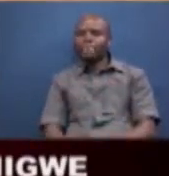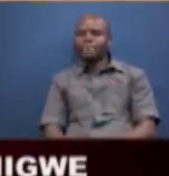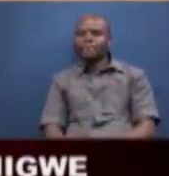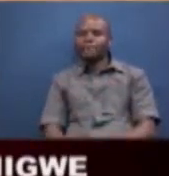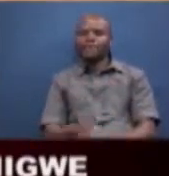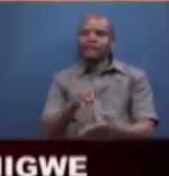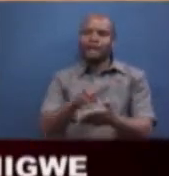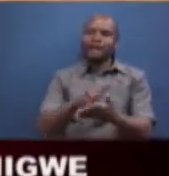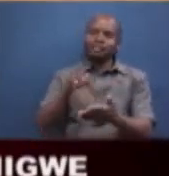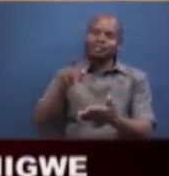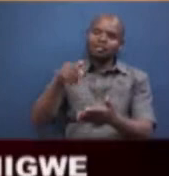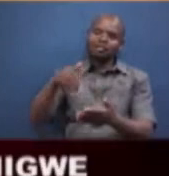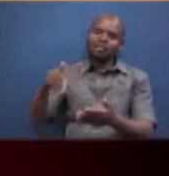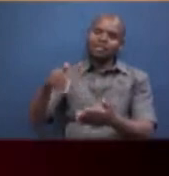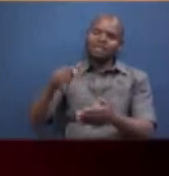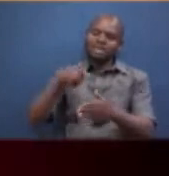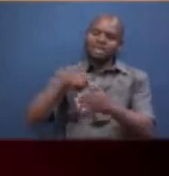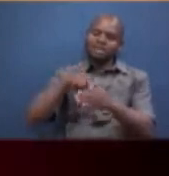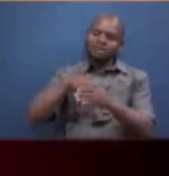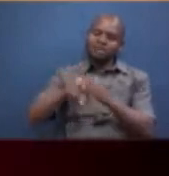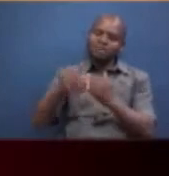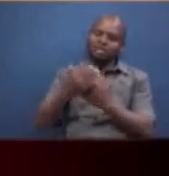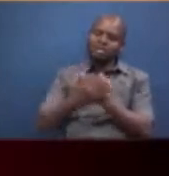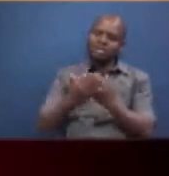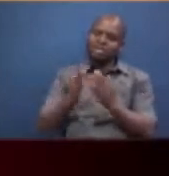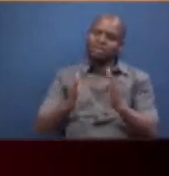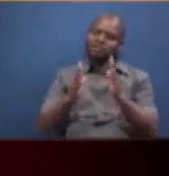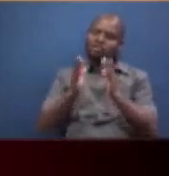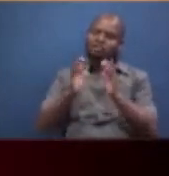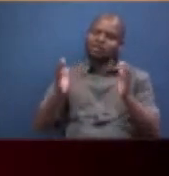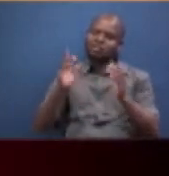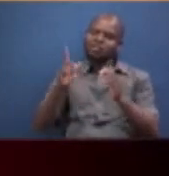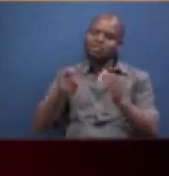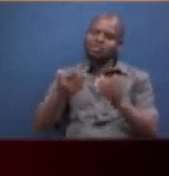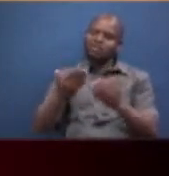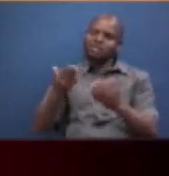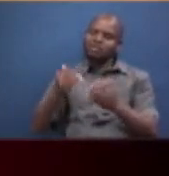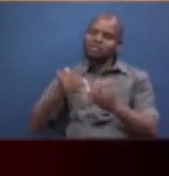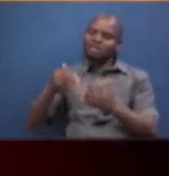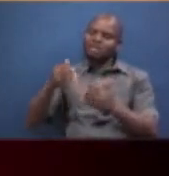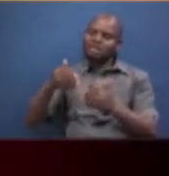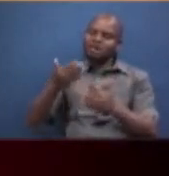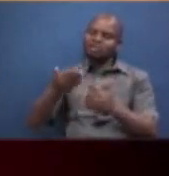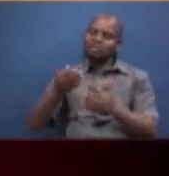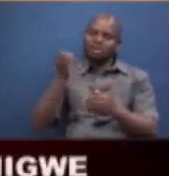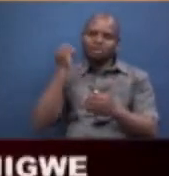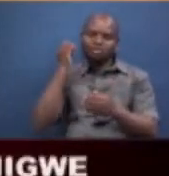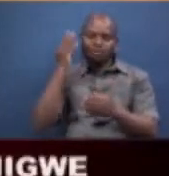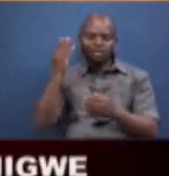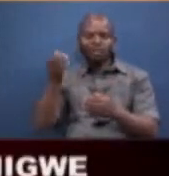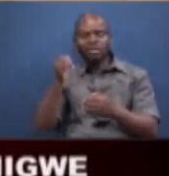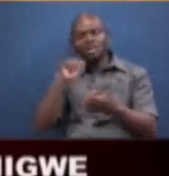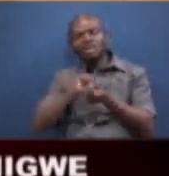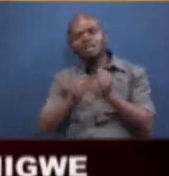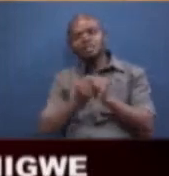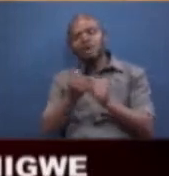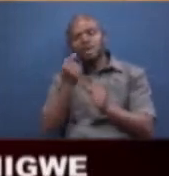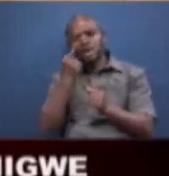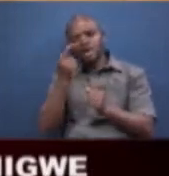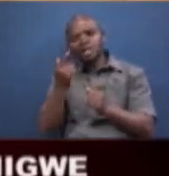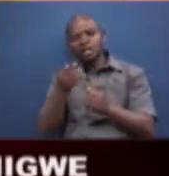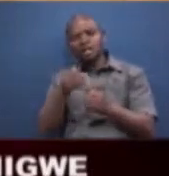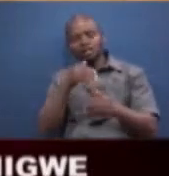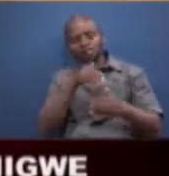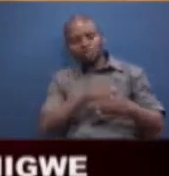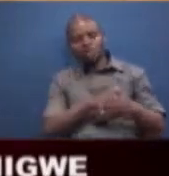kule zahanati tunakoenda ambapo ni mbali na mazingira tunayoishi kubwa sana, ambapo sengine napelekea hata mgonjwa anapokuwa ameshikwa na tatizo anaangalia